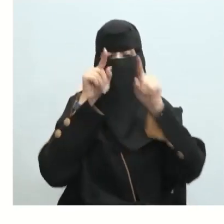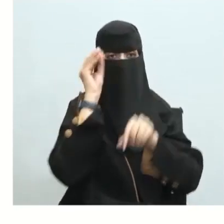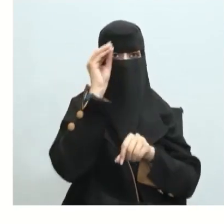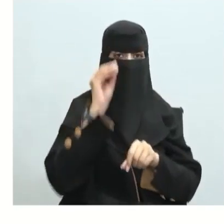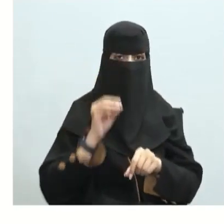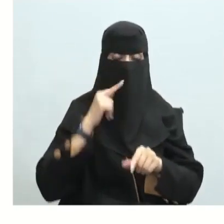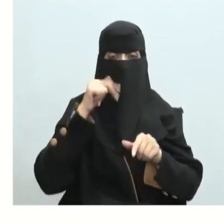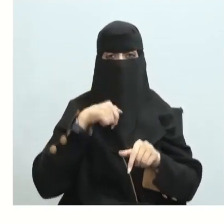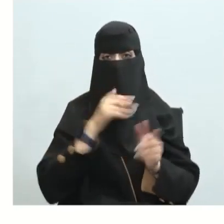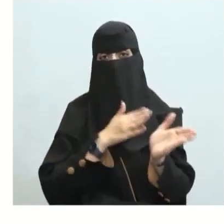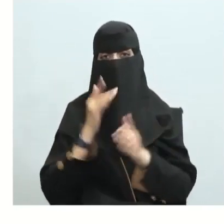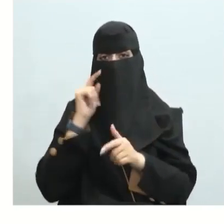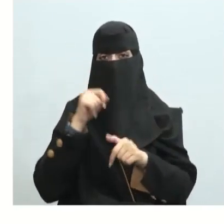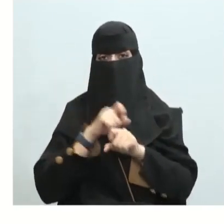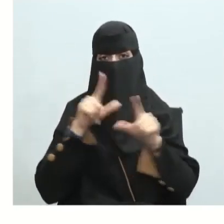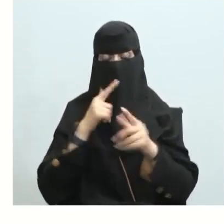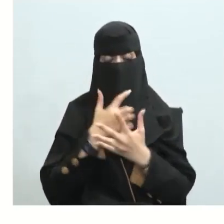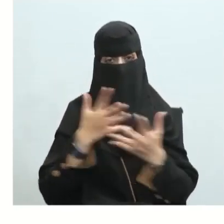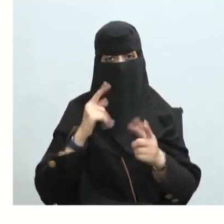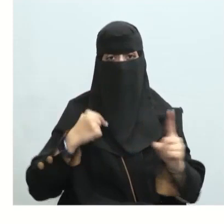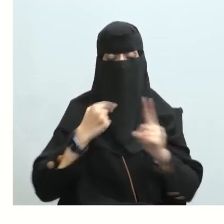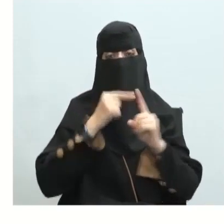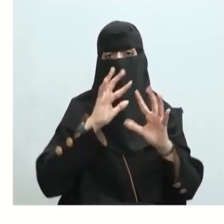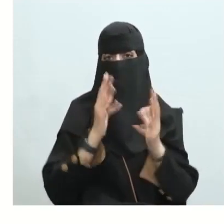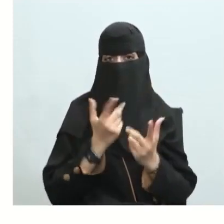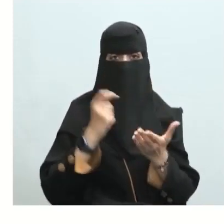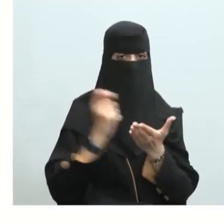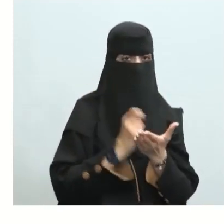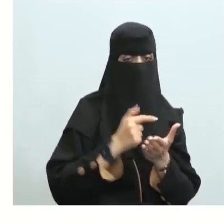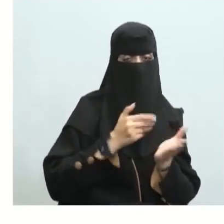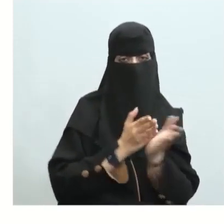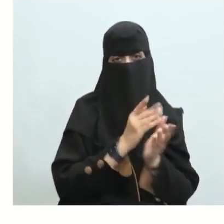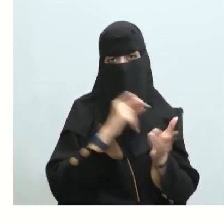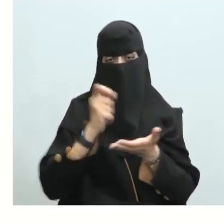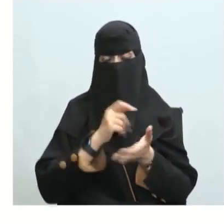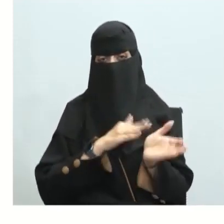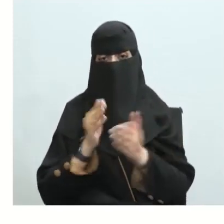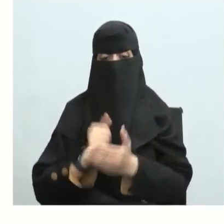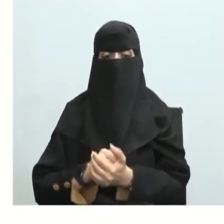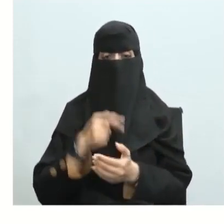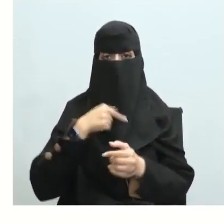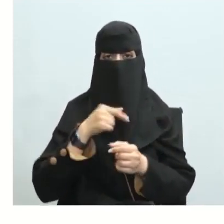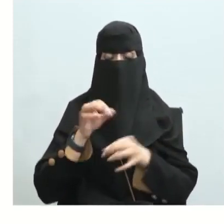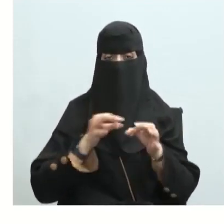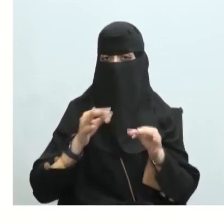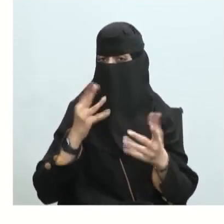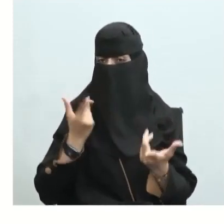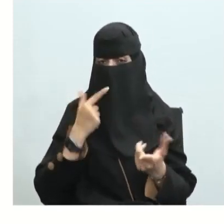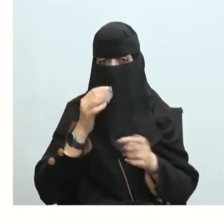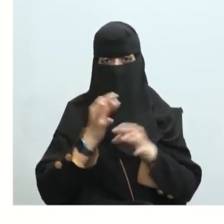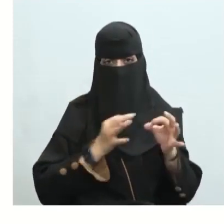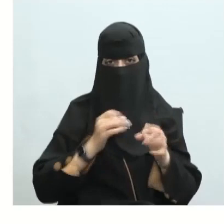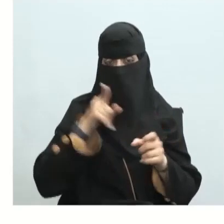تكتب ما تريد لكن ه الهدف هنا التعليم كيف تكتب او طريقه كتابه التقرير او الخطط كيف تخطط